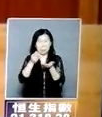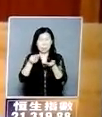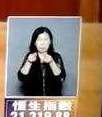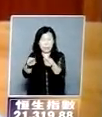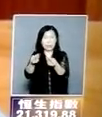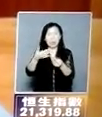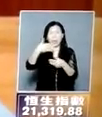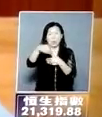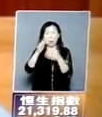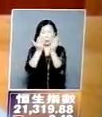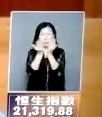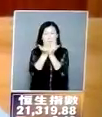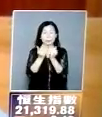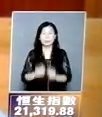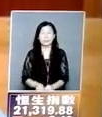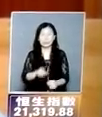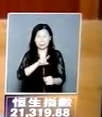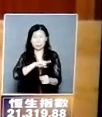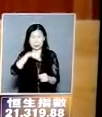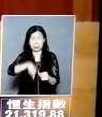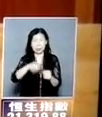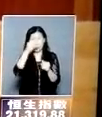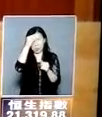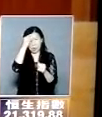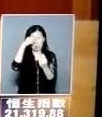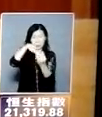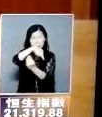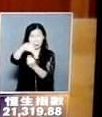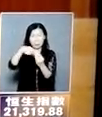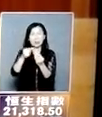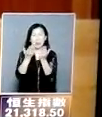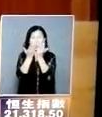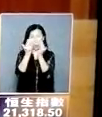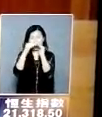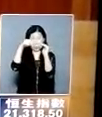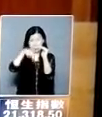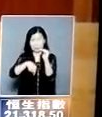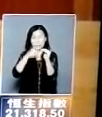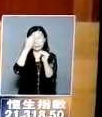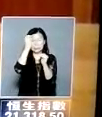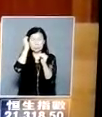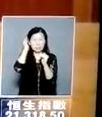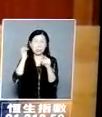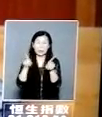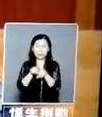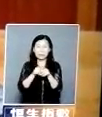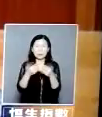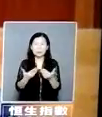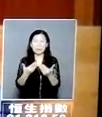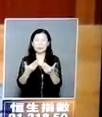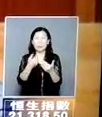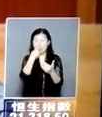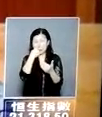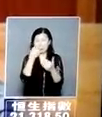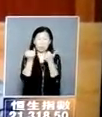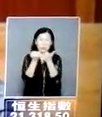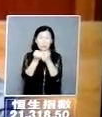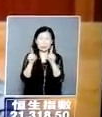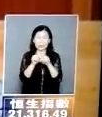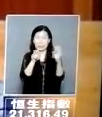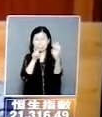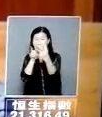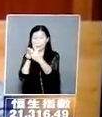可以在自己的学习当中、在学员生活当中能够跟外国的同辈人接触。这